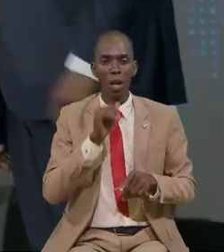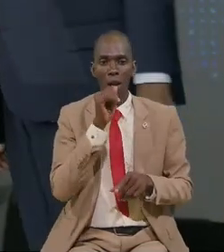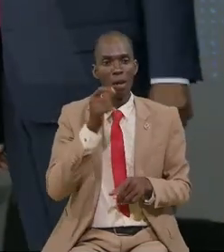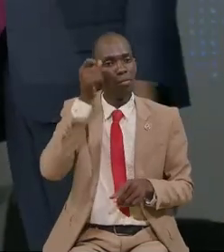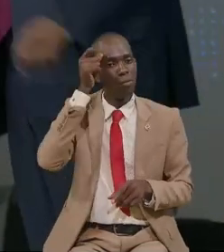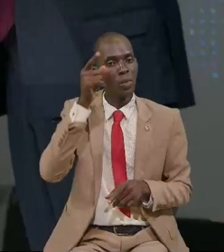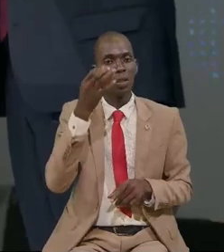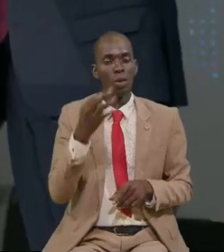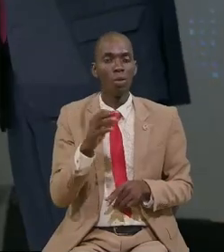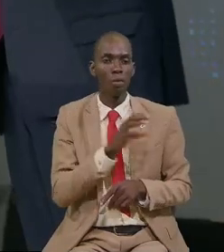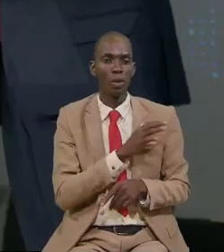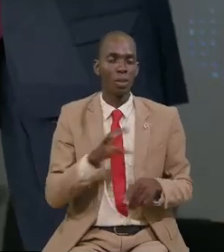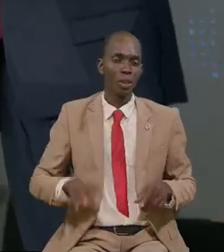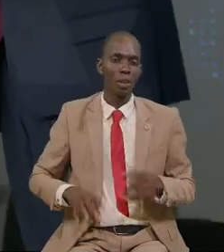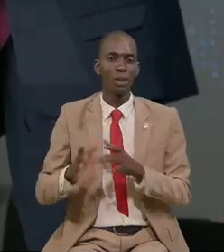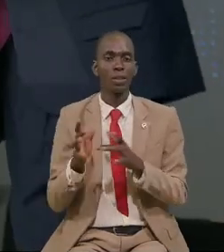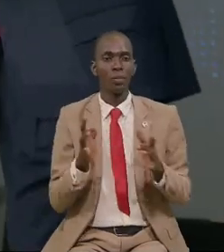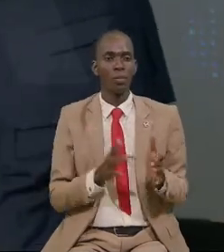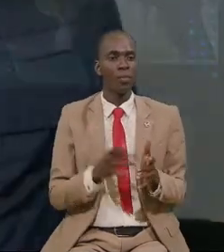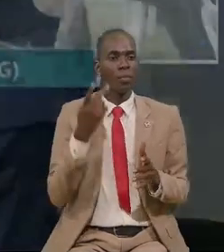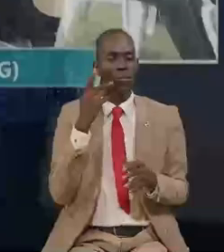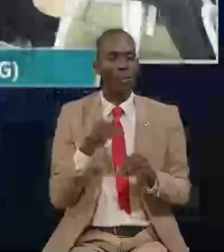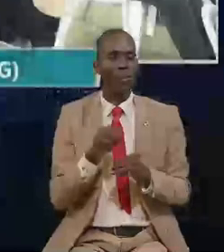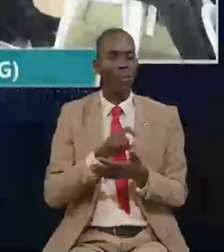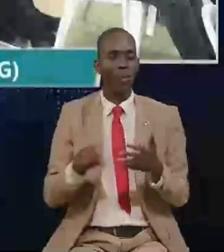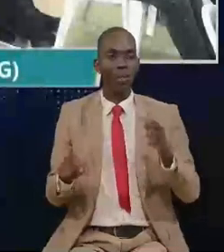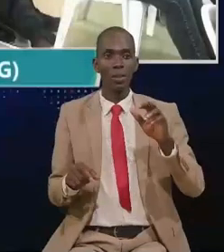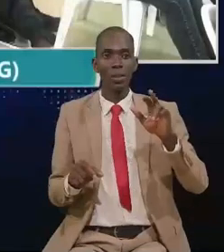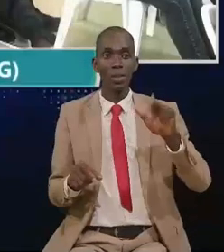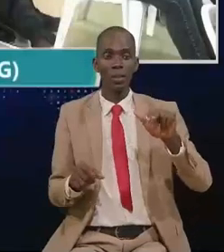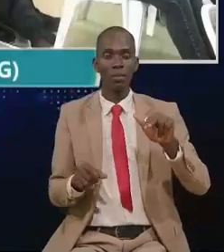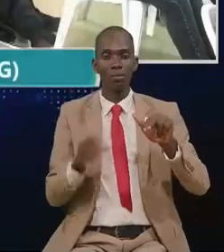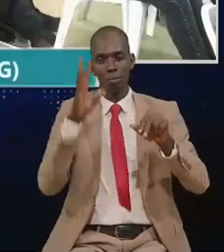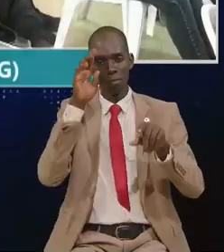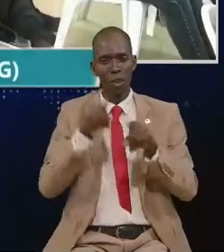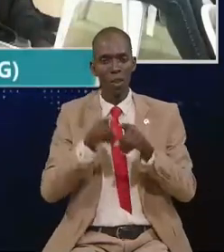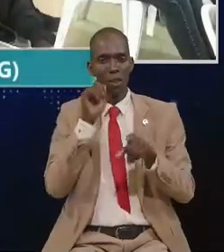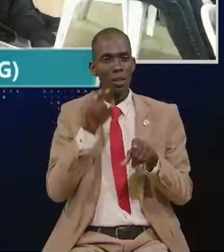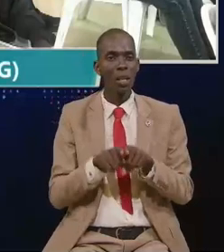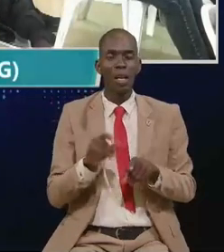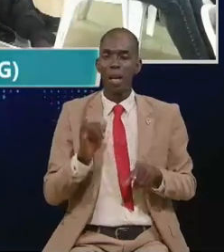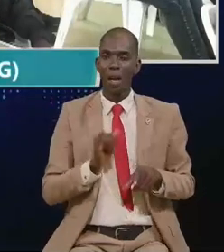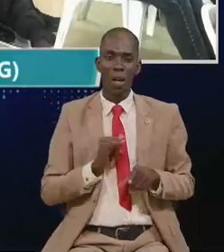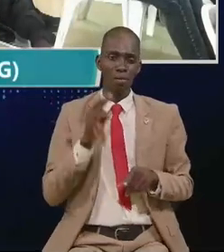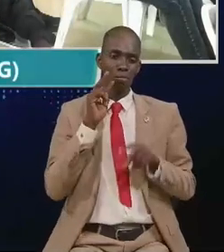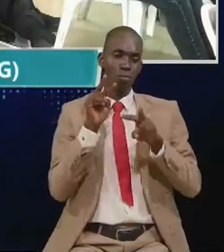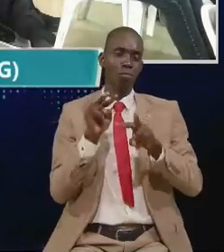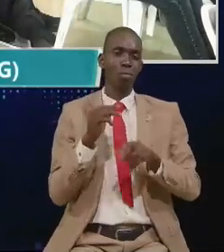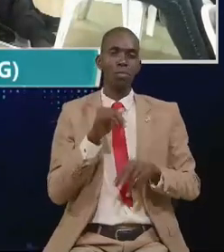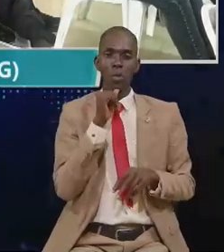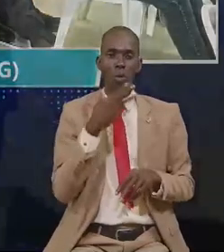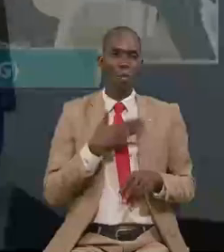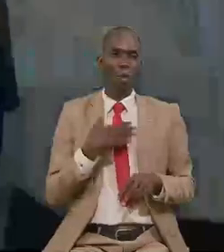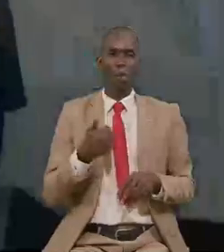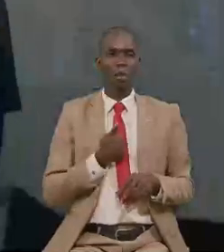par Jésus-Christ. Verset 13. Frère, je ne pense pas l'avoir saisi, mais je fais